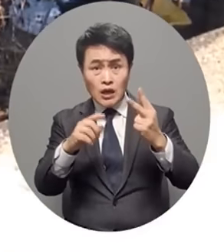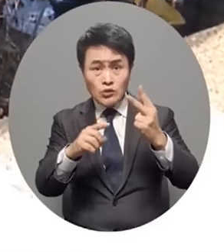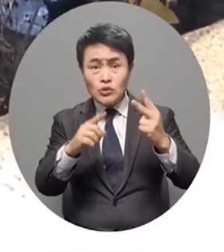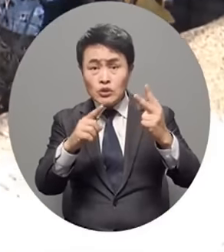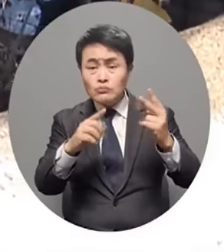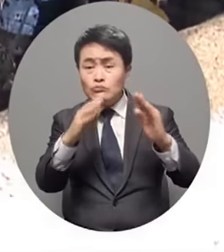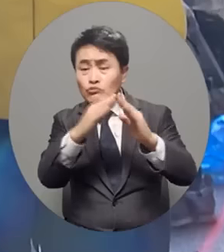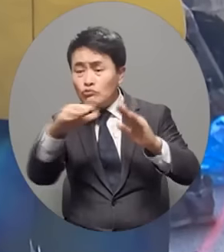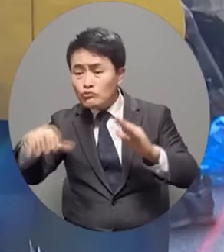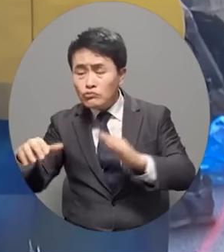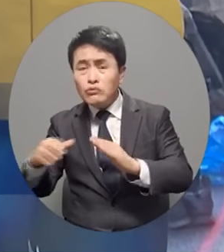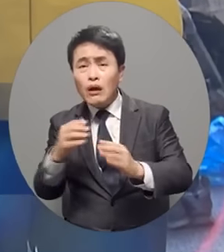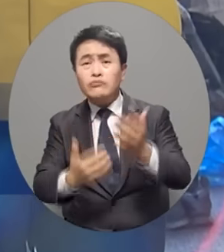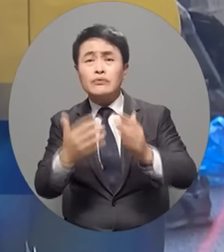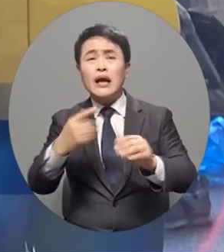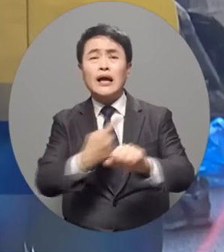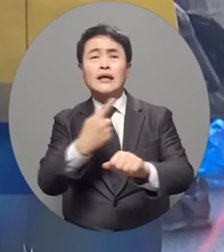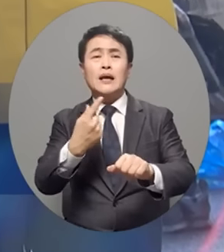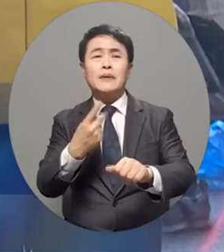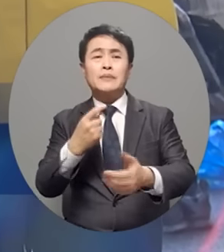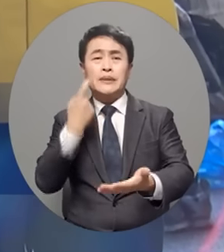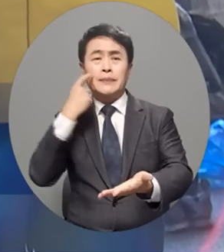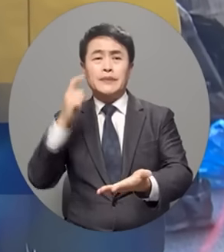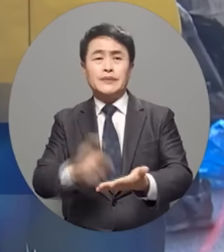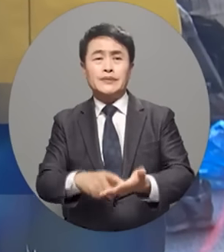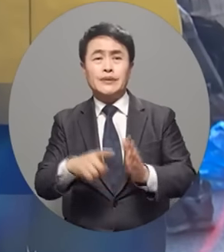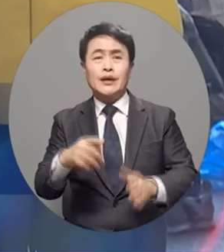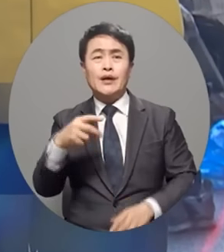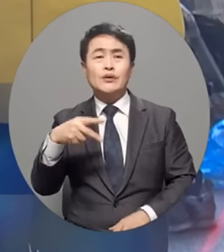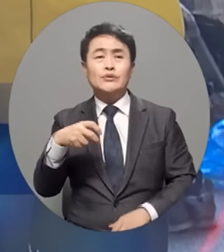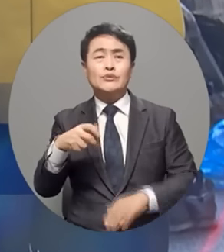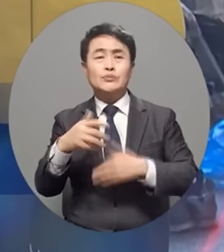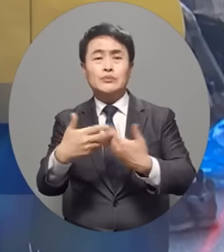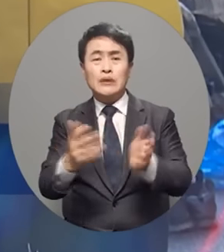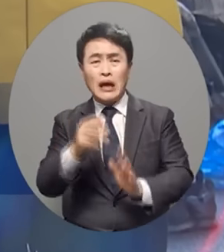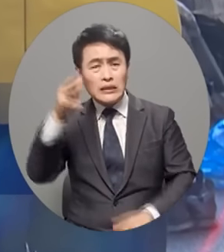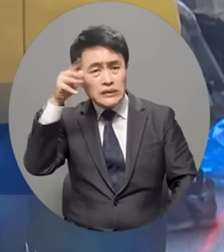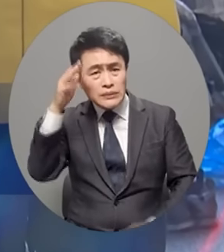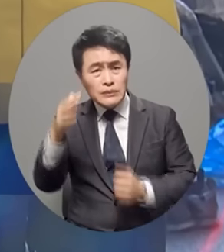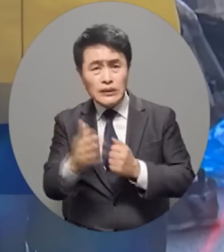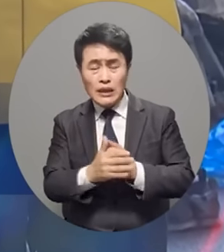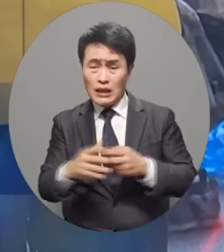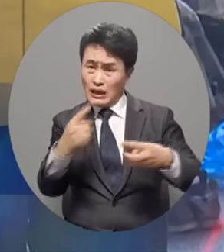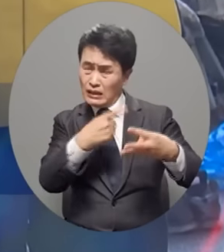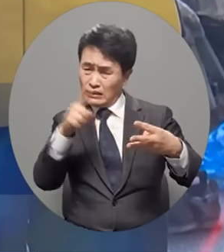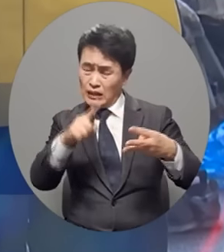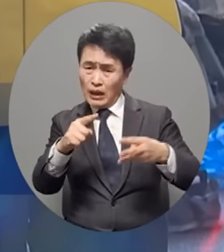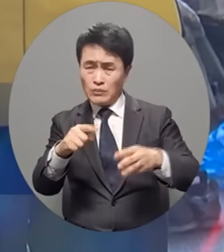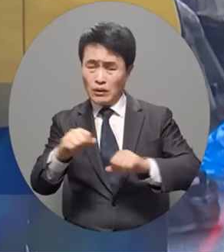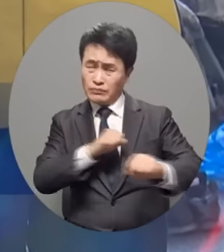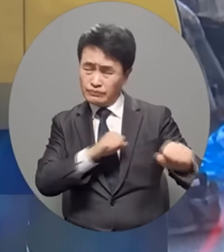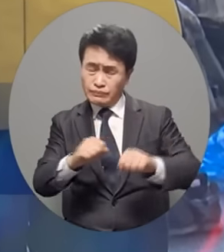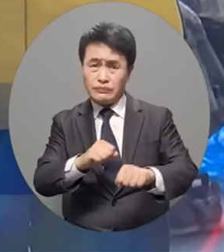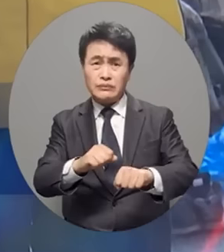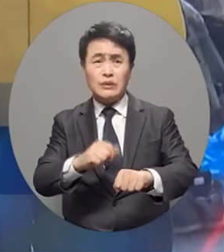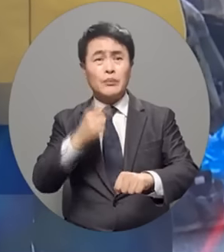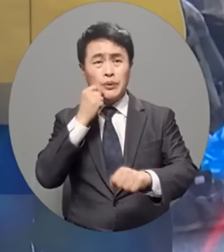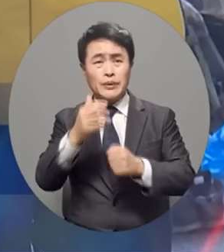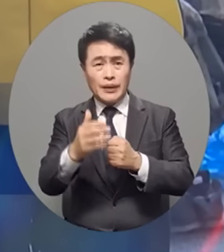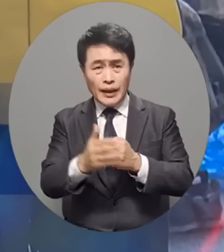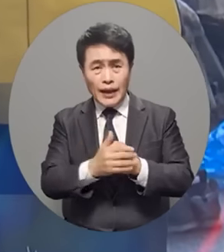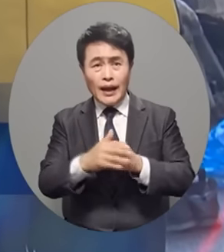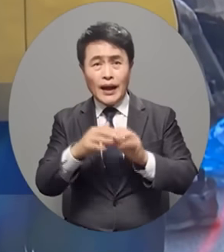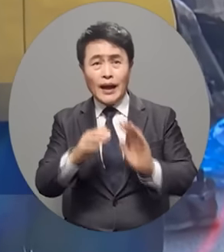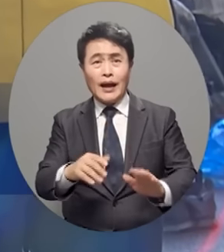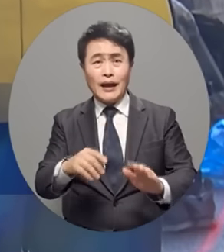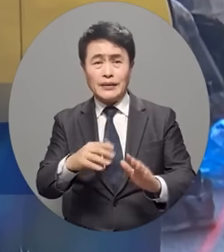진화됐습니다. 부모님은 채무시가 있으시고, 그 상처는 그 거동을 잘 못했어요. 그 유암 거기서 그 하루